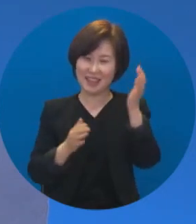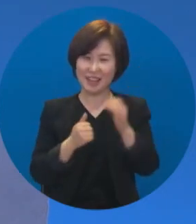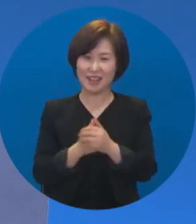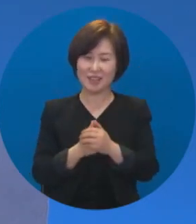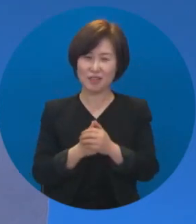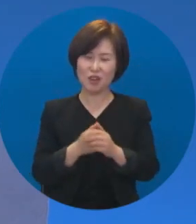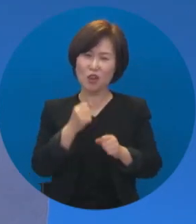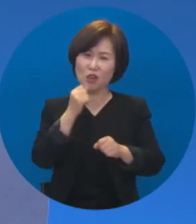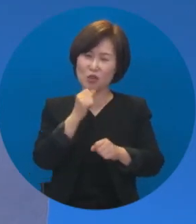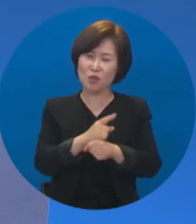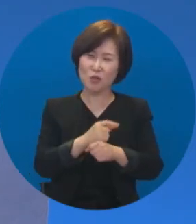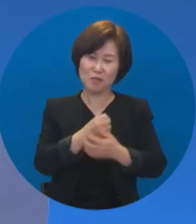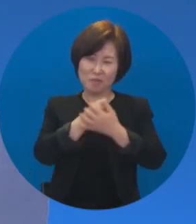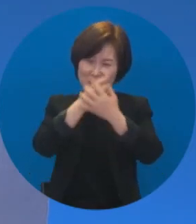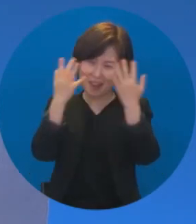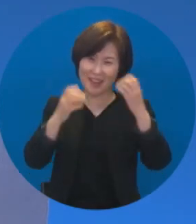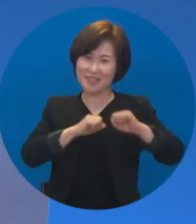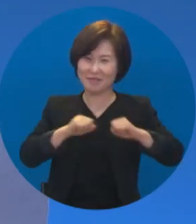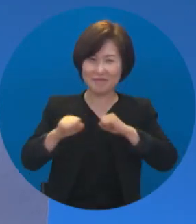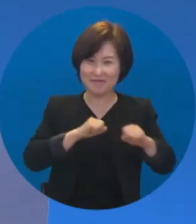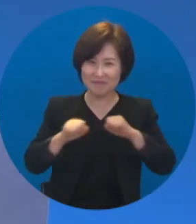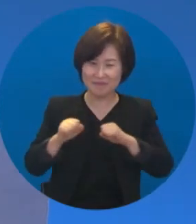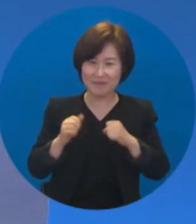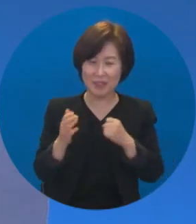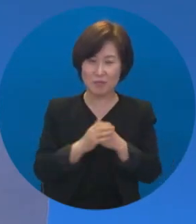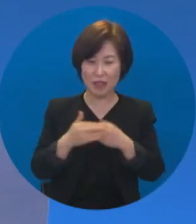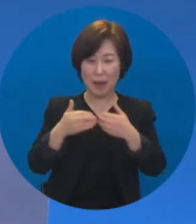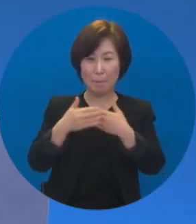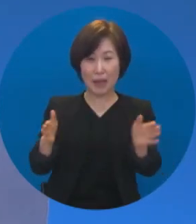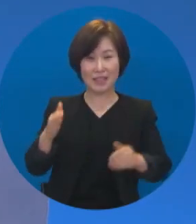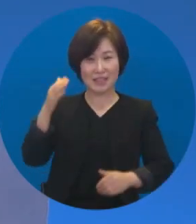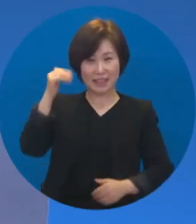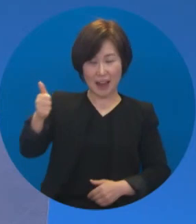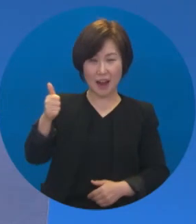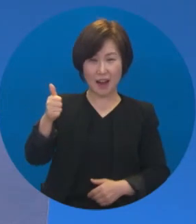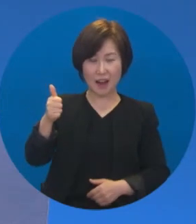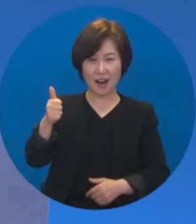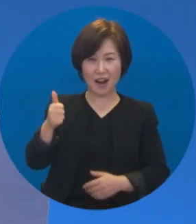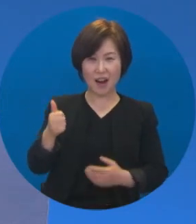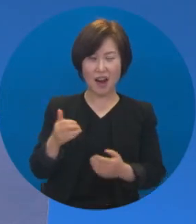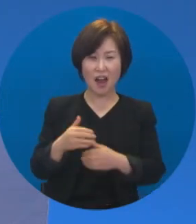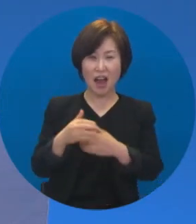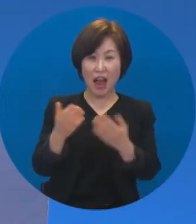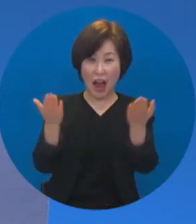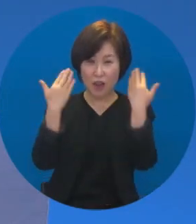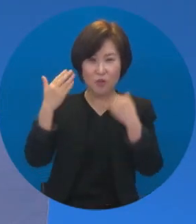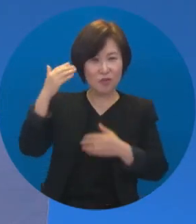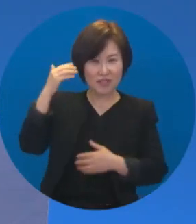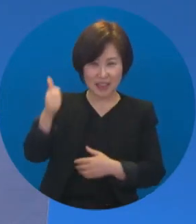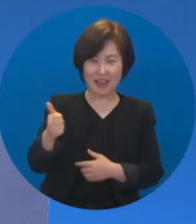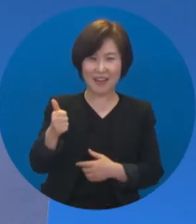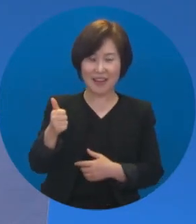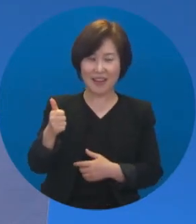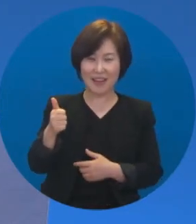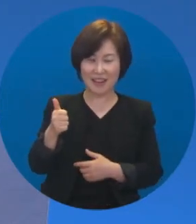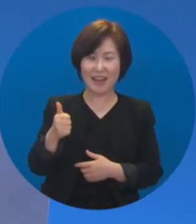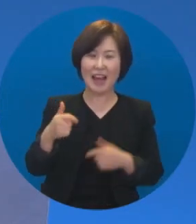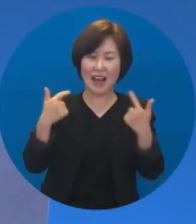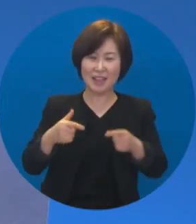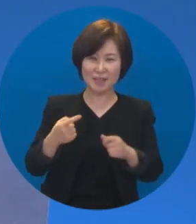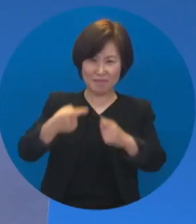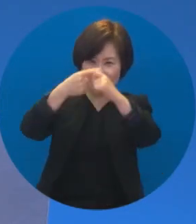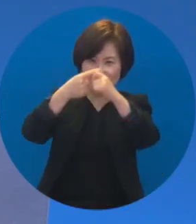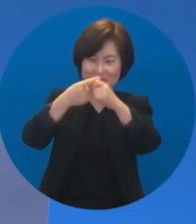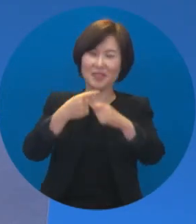성격이 아주 유쾌했거든요. 그래서 반장, 전교 부회장 이런 것들을 중고등학교 때도 놓치지 않고